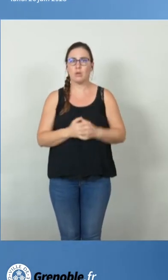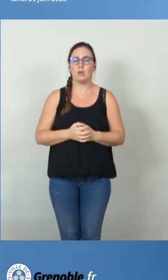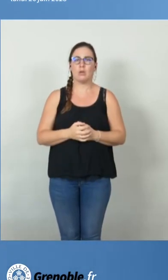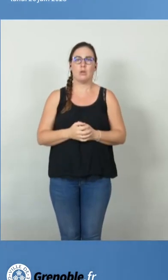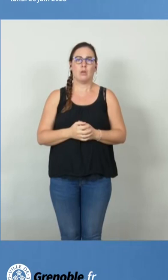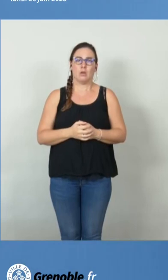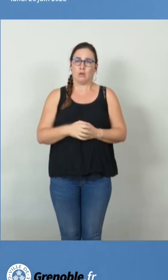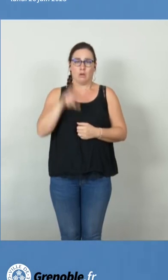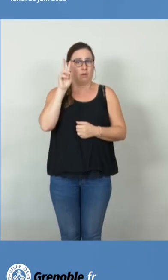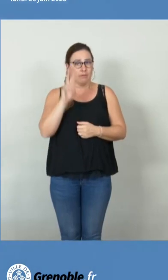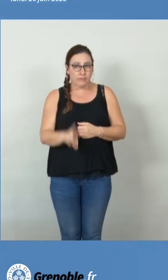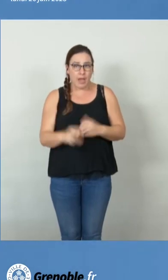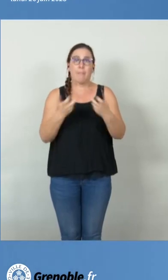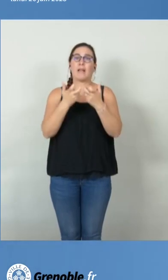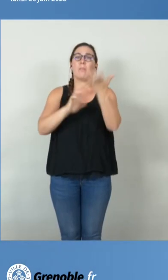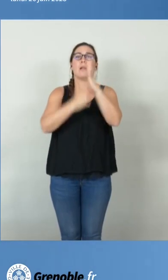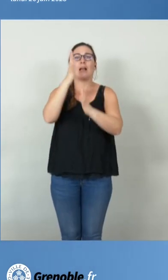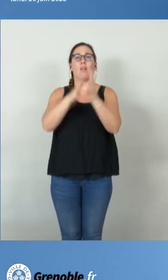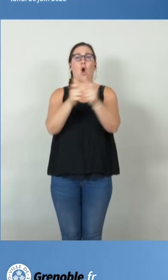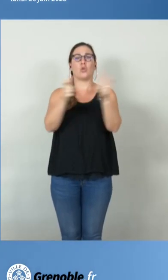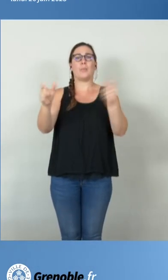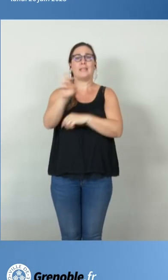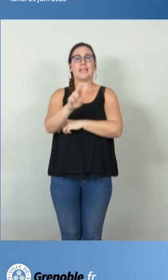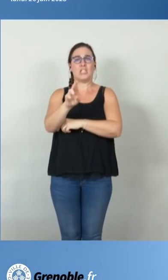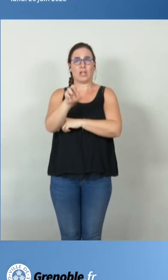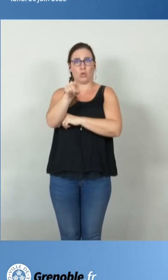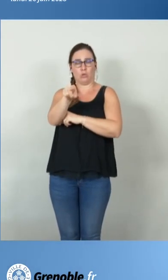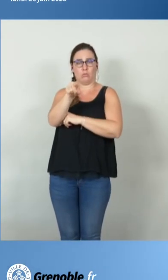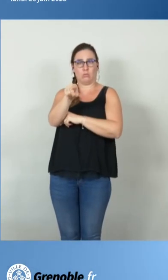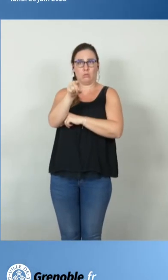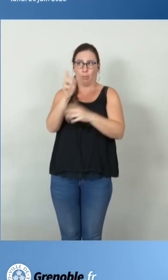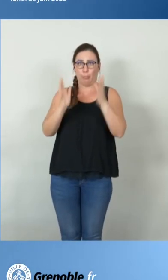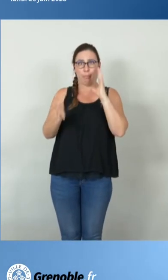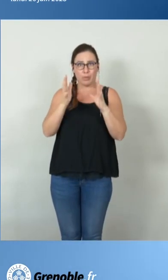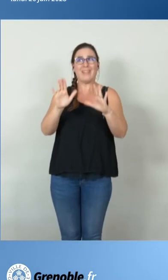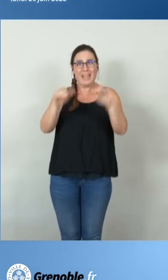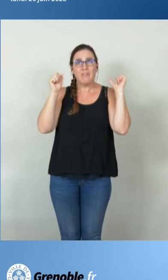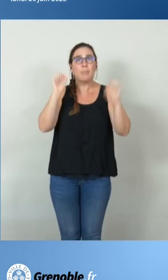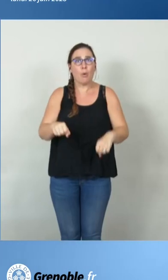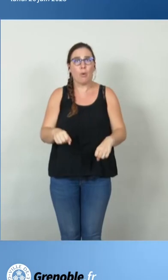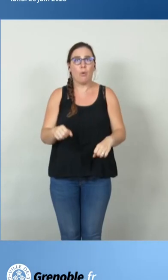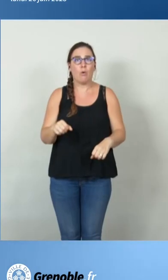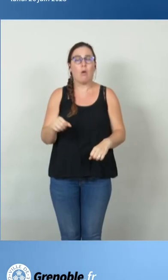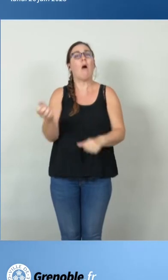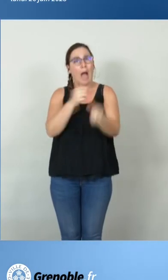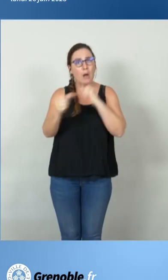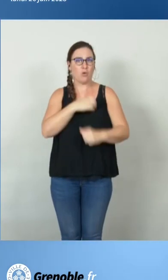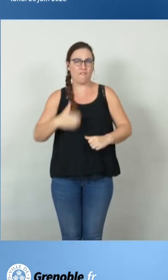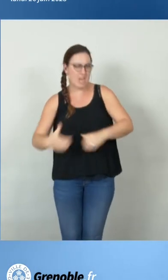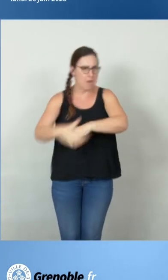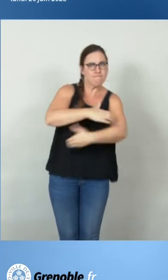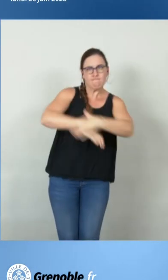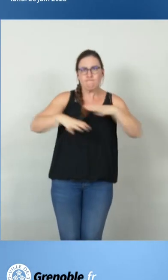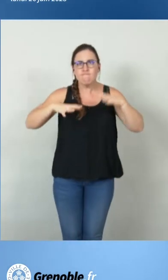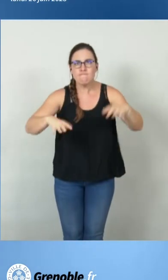c'est par exemple l'incendie de Richardson aurait pu être évité si la ville avait agi parce que c'était